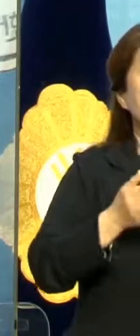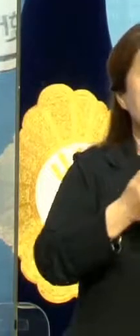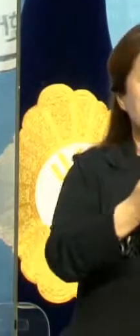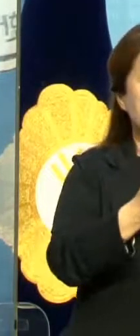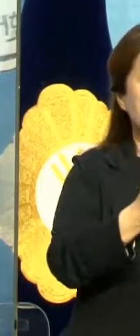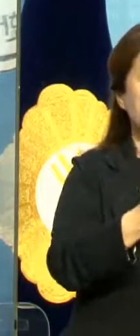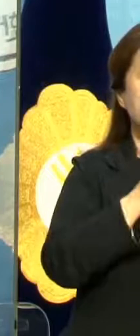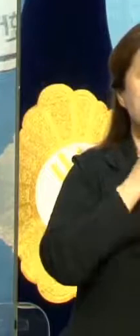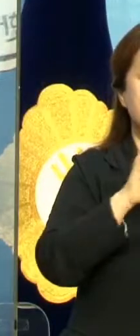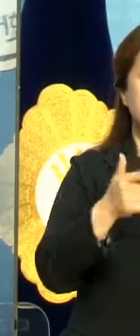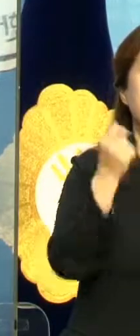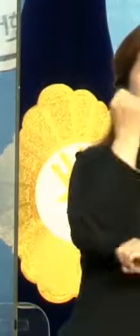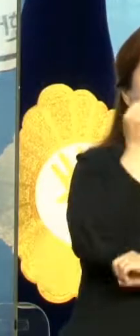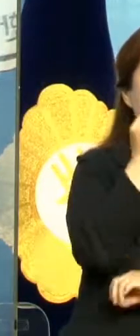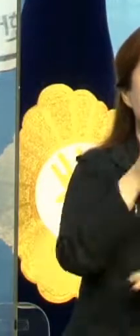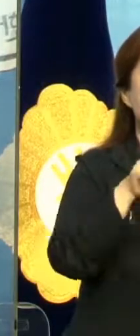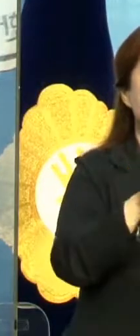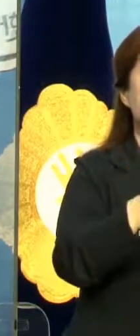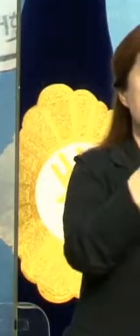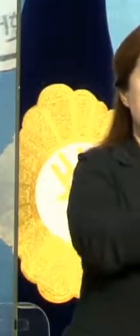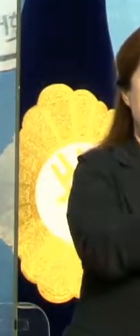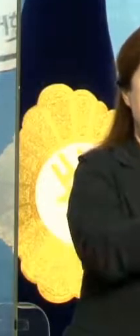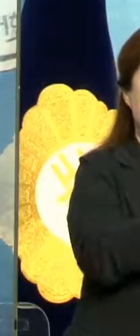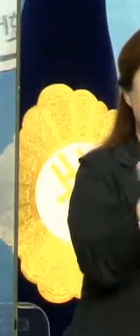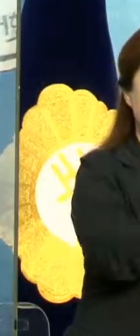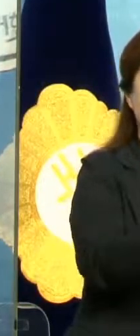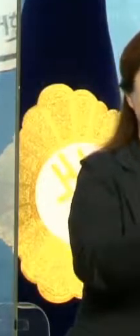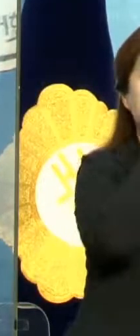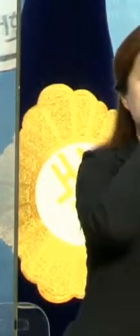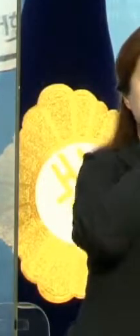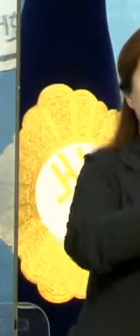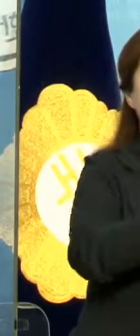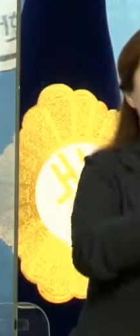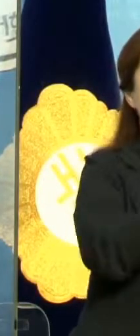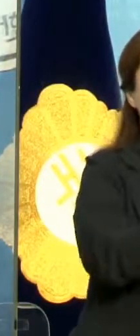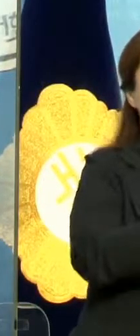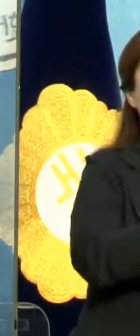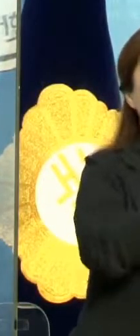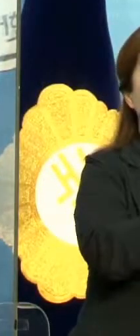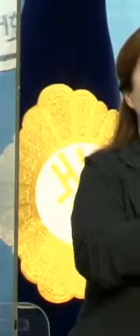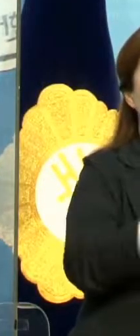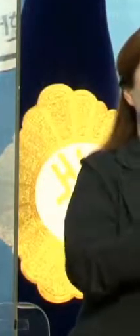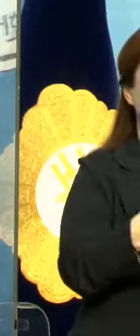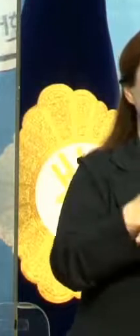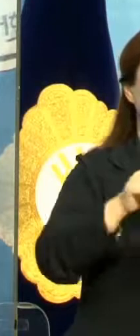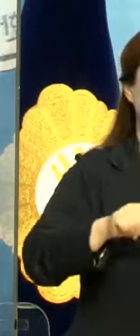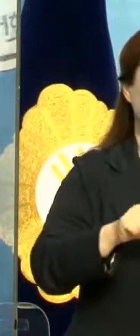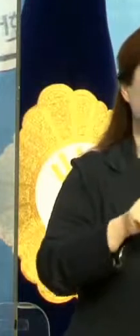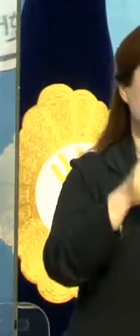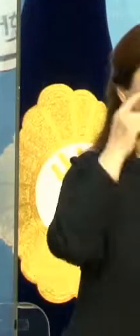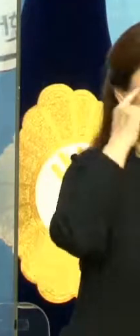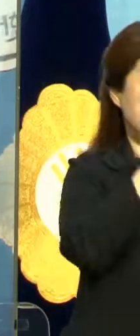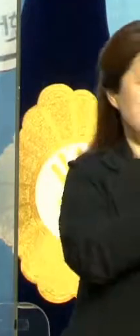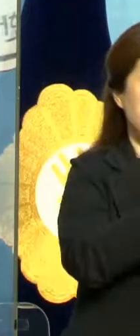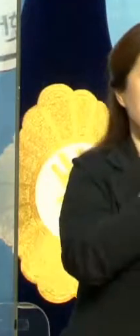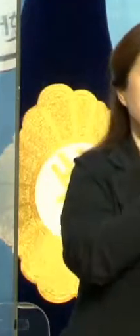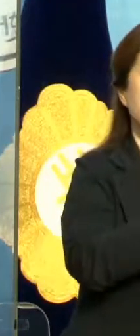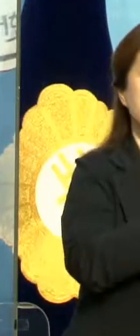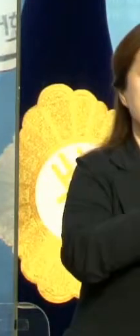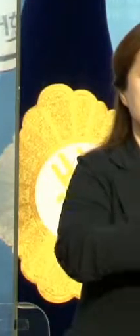넘어서서 근본적으로 이해 충돌 문제를 해결하기 위한 입법적 인 제도적인 개선책을 마련하기로 마련하겠습니다